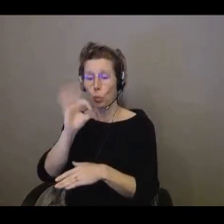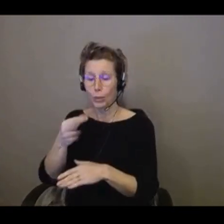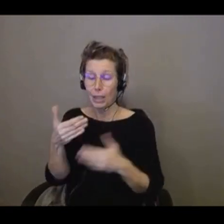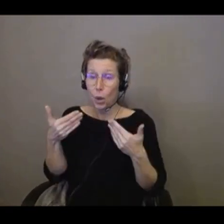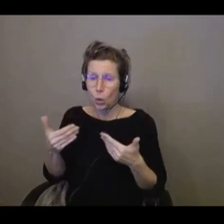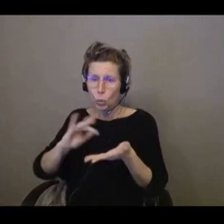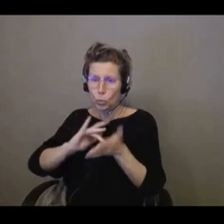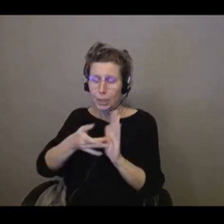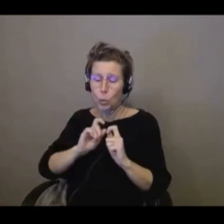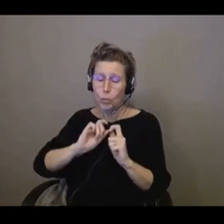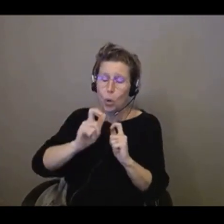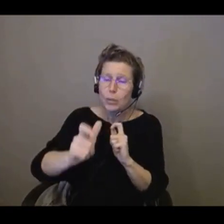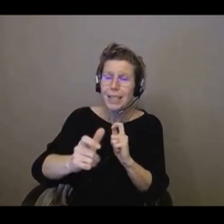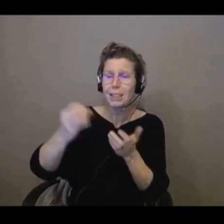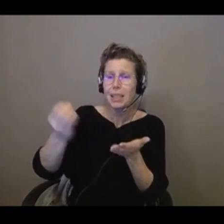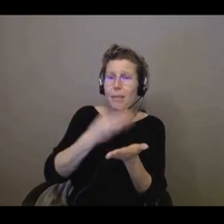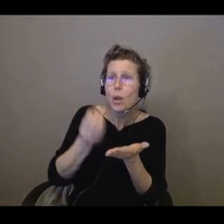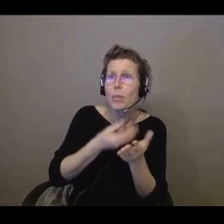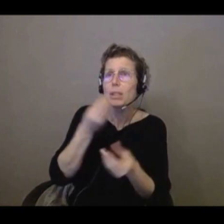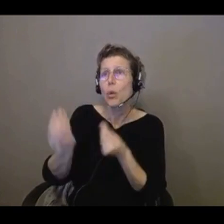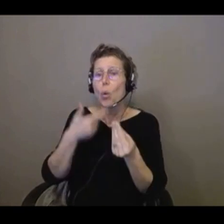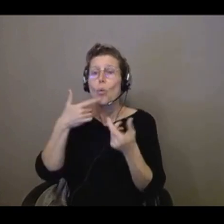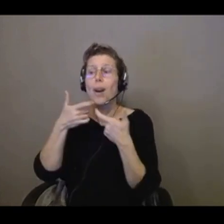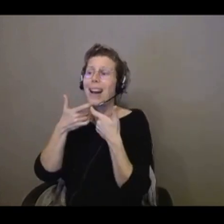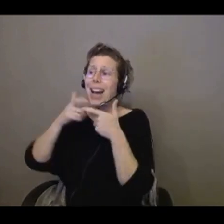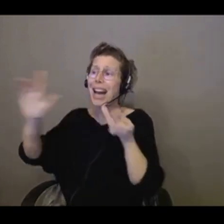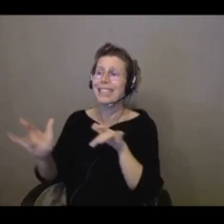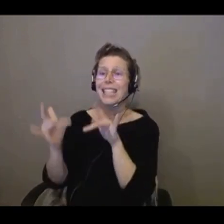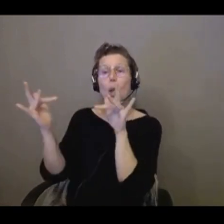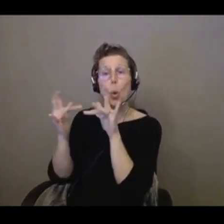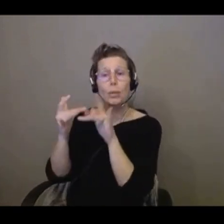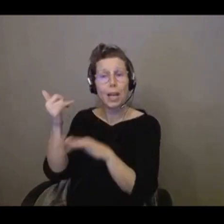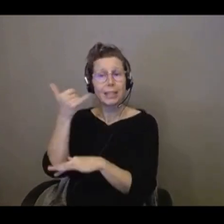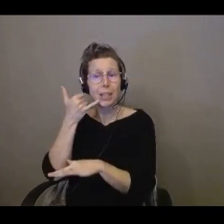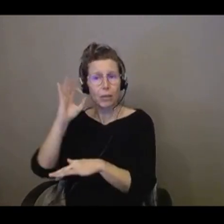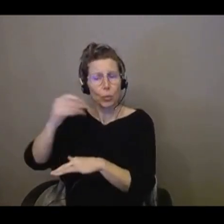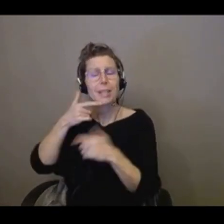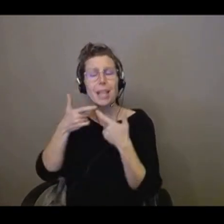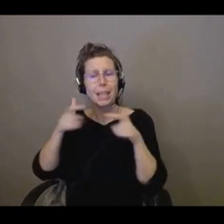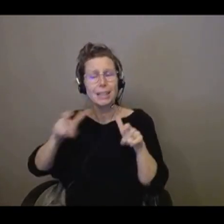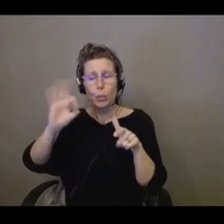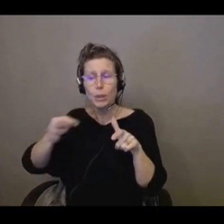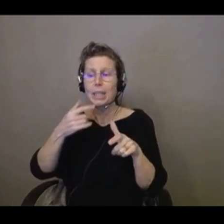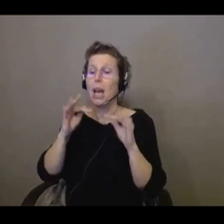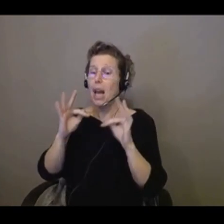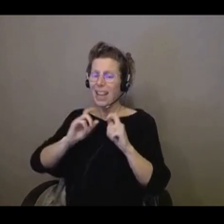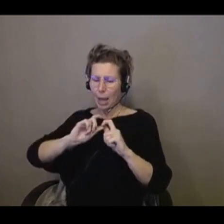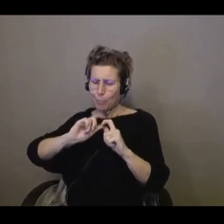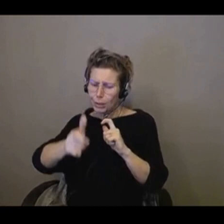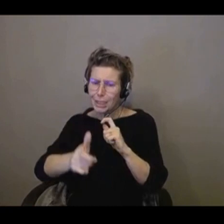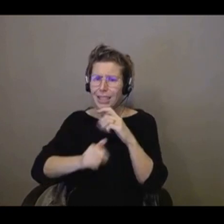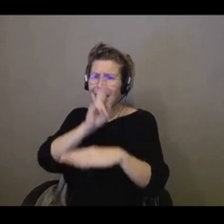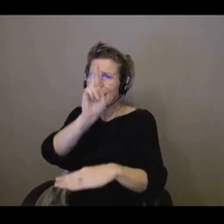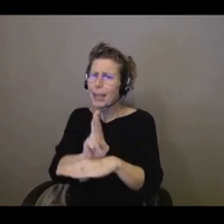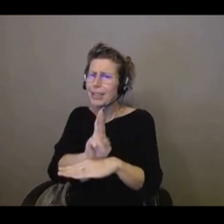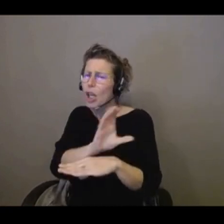d'information, d'accès aux contacts téléphoniques ou autres sont accessibles. La process de réservation lui-même ne l'est pas complètement encore, mais on travaille